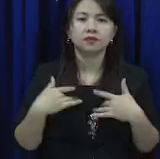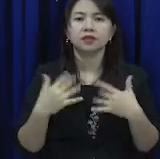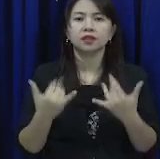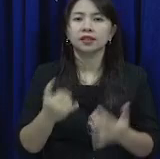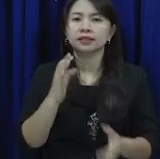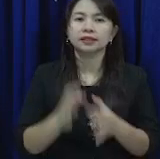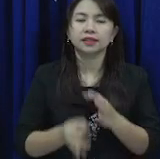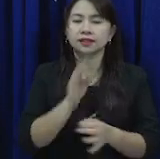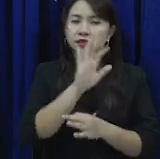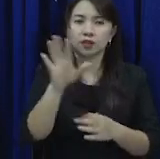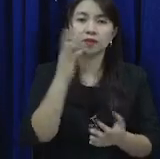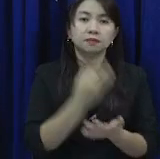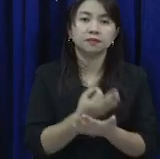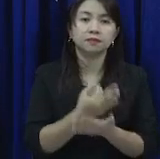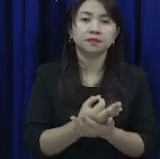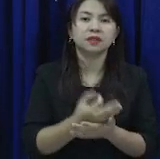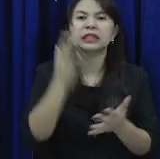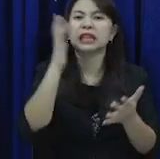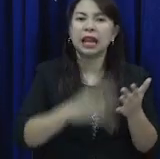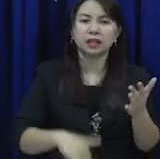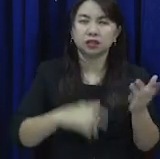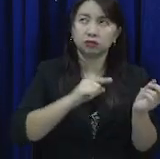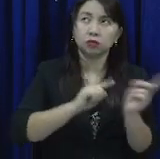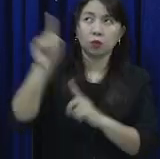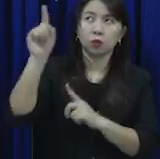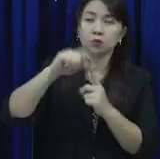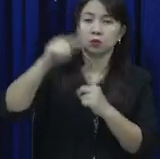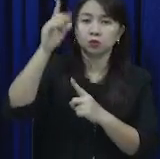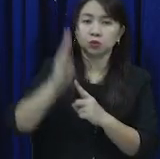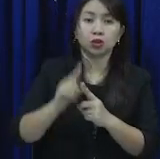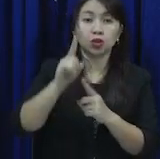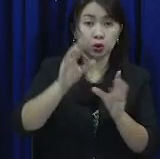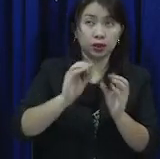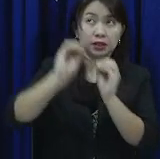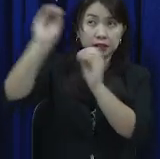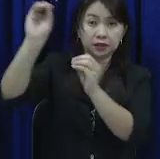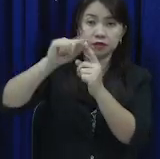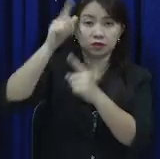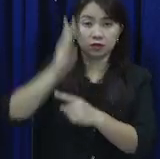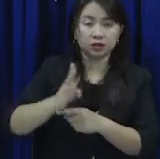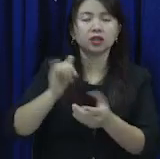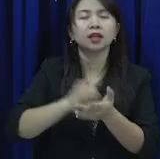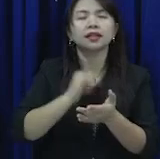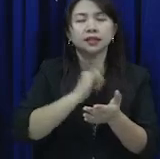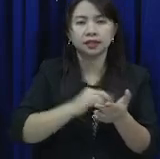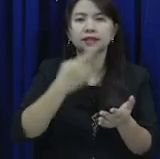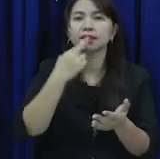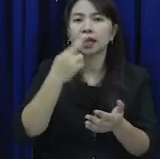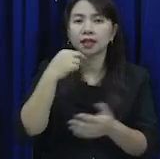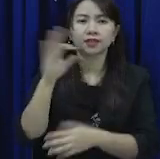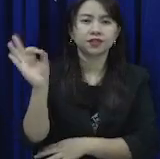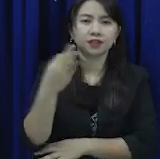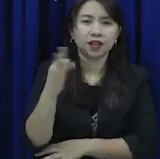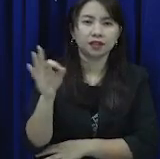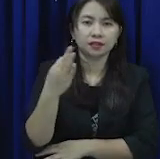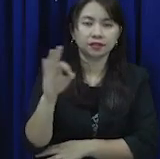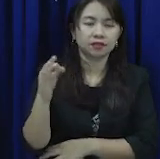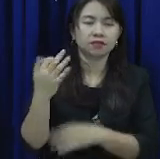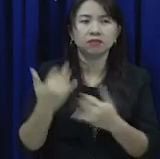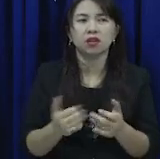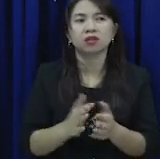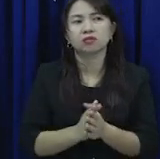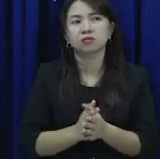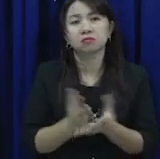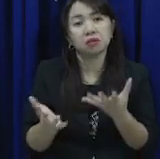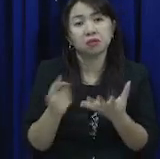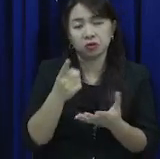pera mo ay less na ang napupunta sa Diyos red flag na yan right napapamahal ka na sa pera kahit mas Sabihin niyo